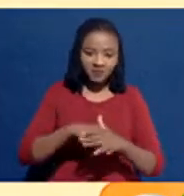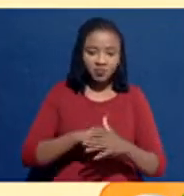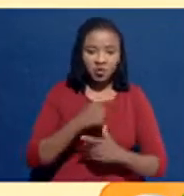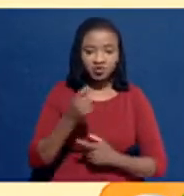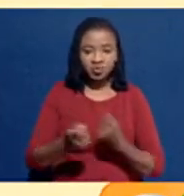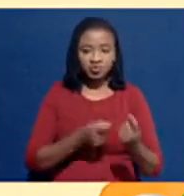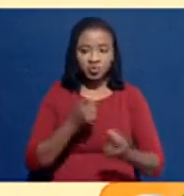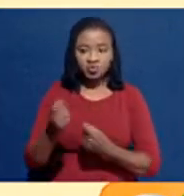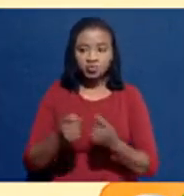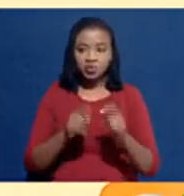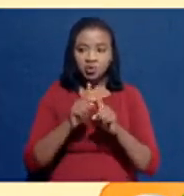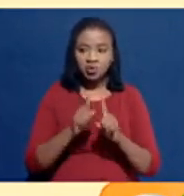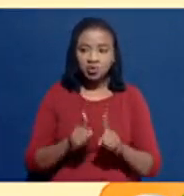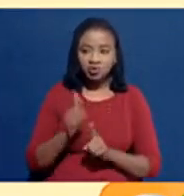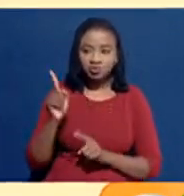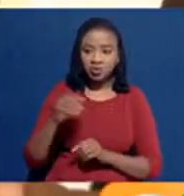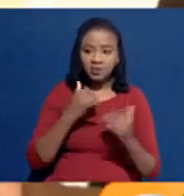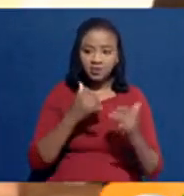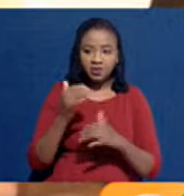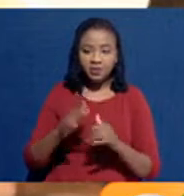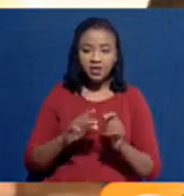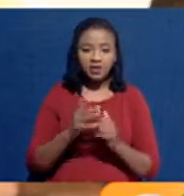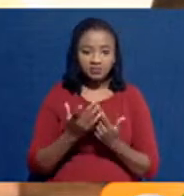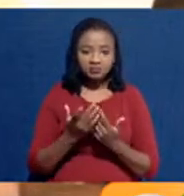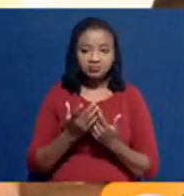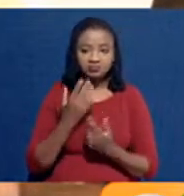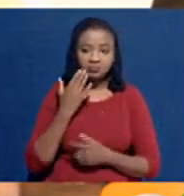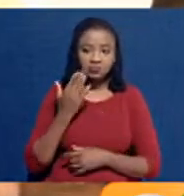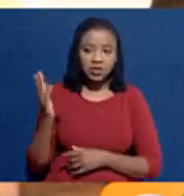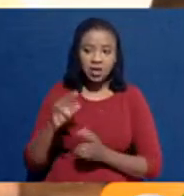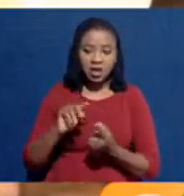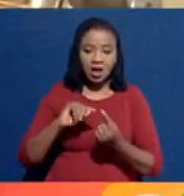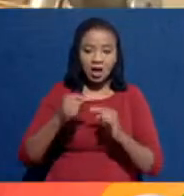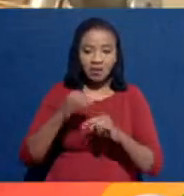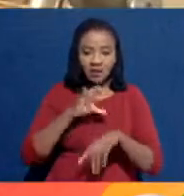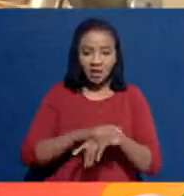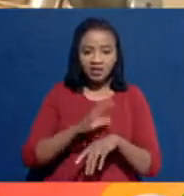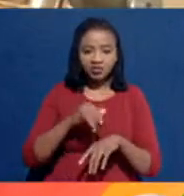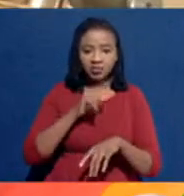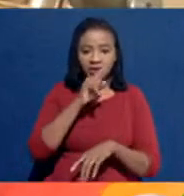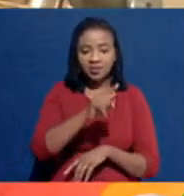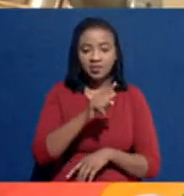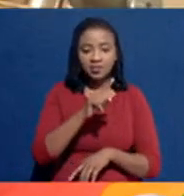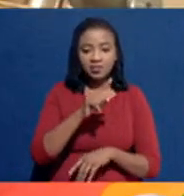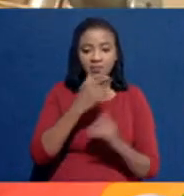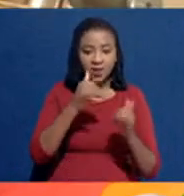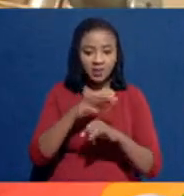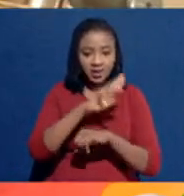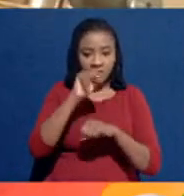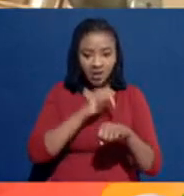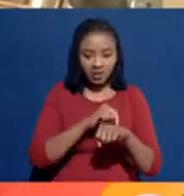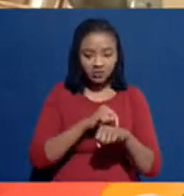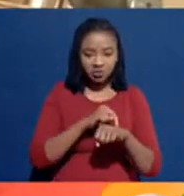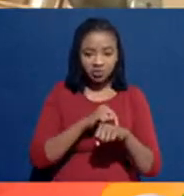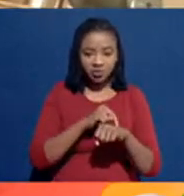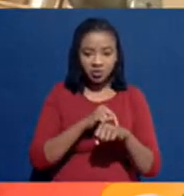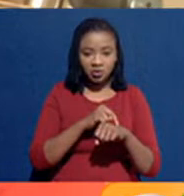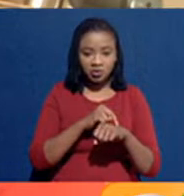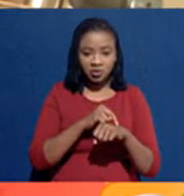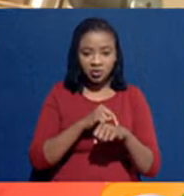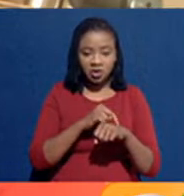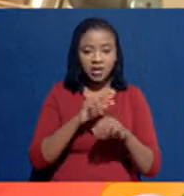kidogo. Alipokuwa akichezea timu ya taifa alipata jeraha la kifundo cha mguu akiwa Hong Kong. Ulikuwa unaenda kwa au